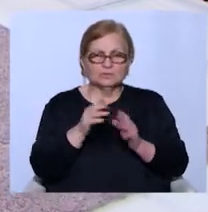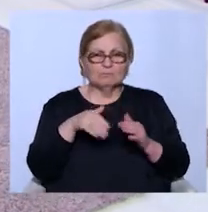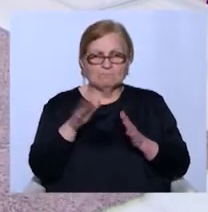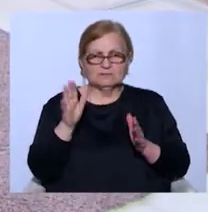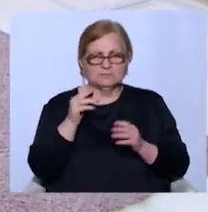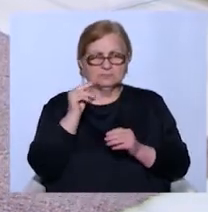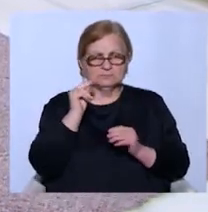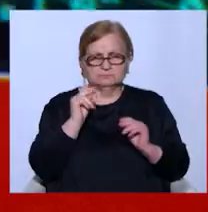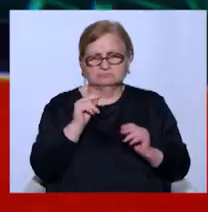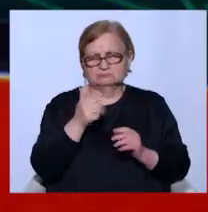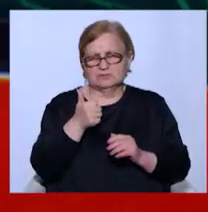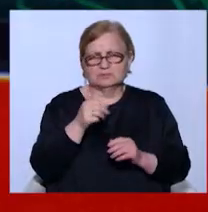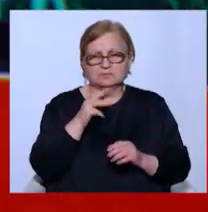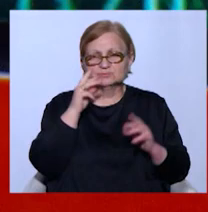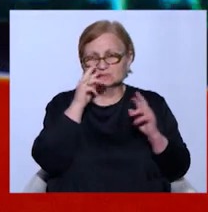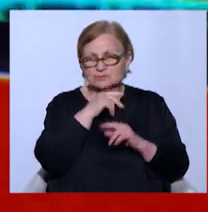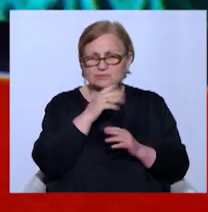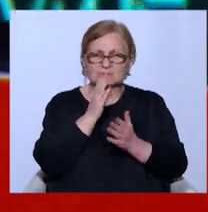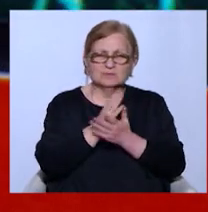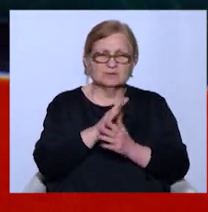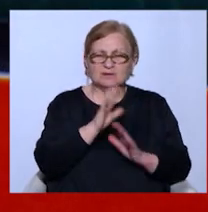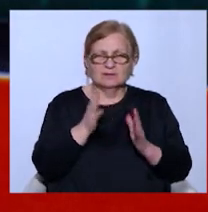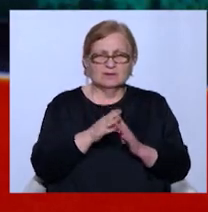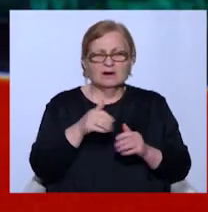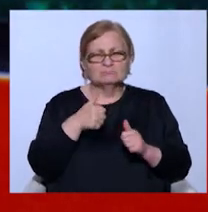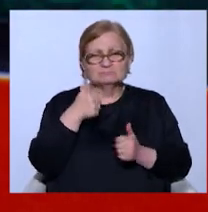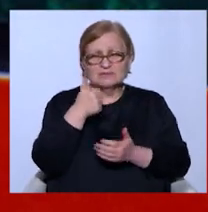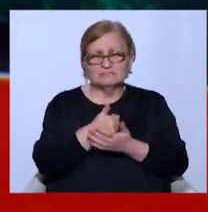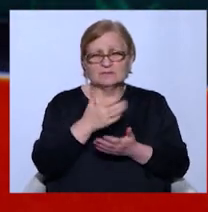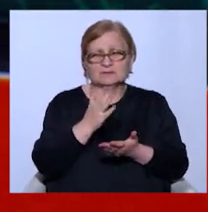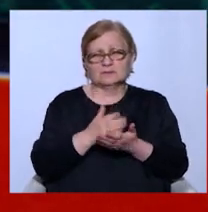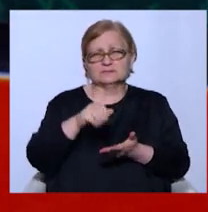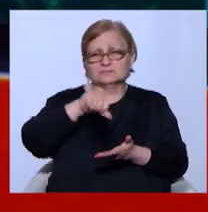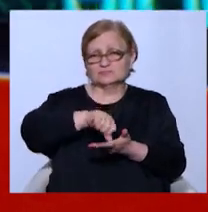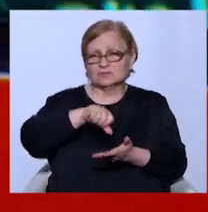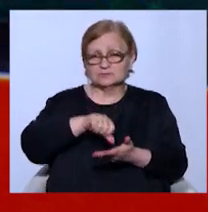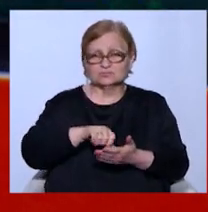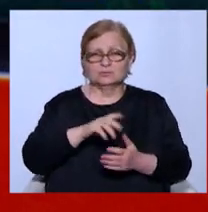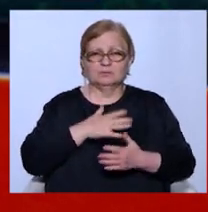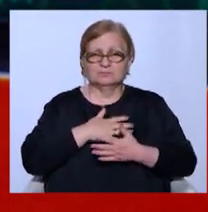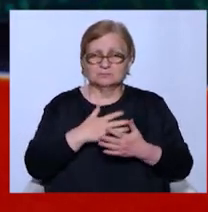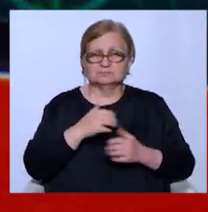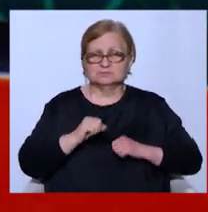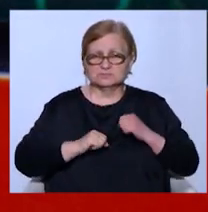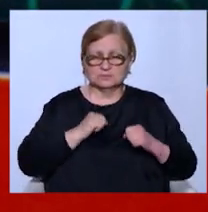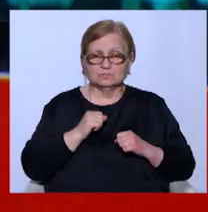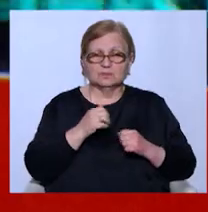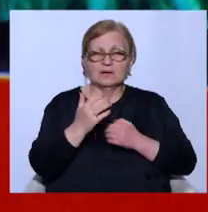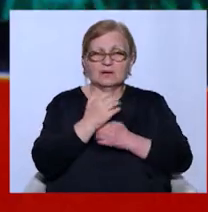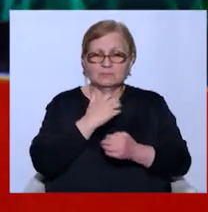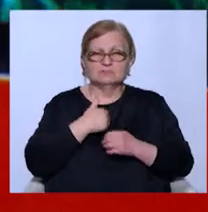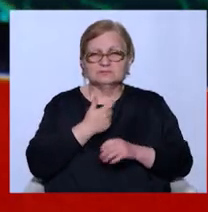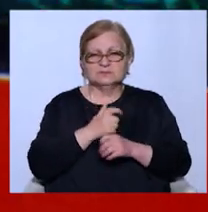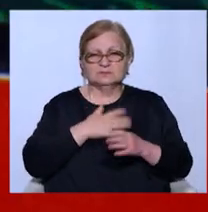შესრულებული, თუნდაც არ იყოს ყველა სწორად შესრულებული, მთავარია თქვენი ჩართულობა და აქტიურობა, რაც ძალიან მახარებს, გამომიგზავნეთ ხოლმე